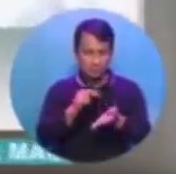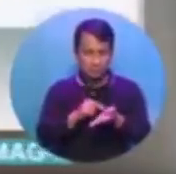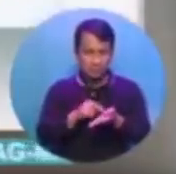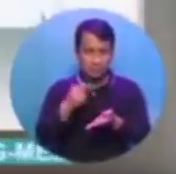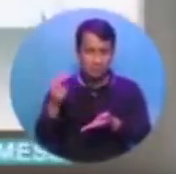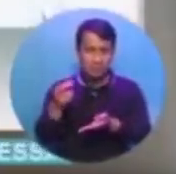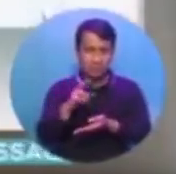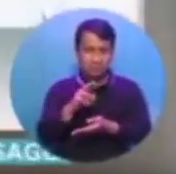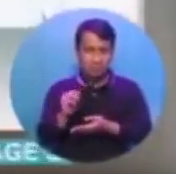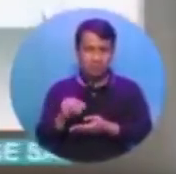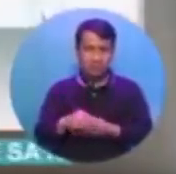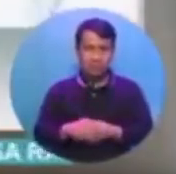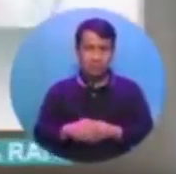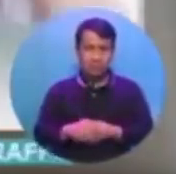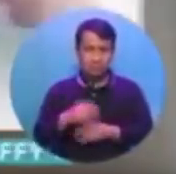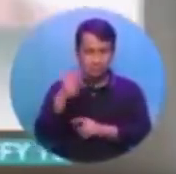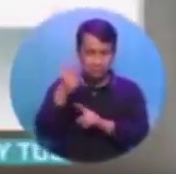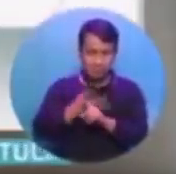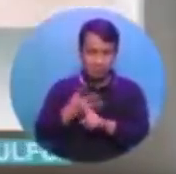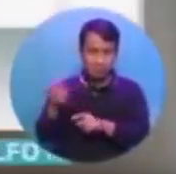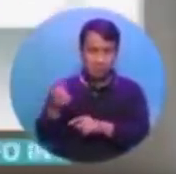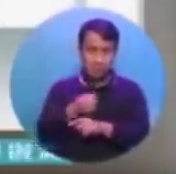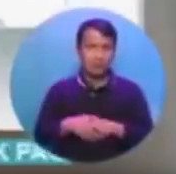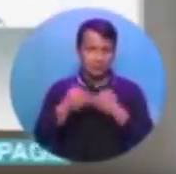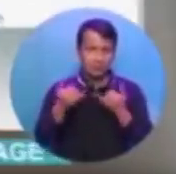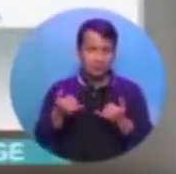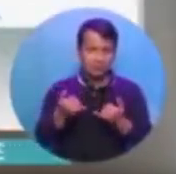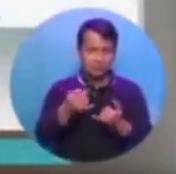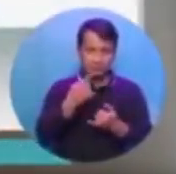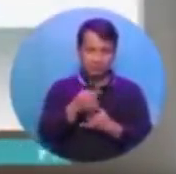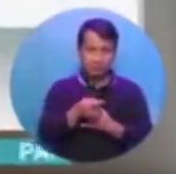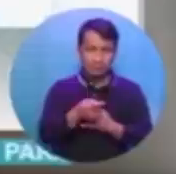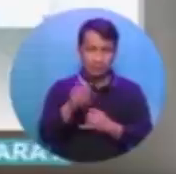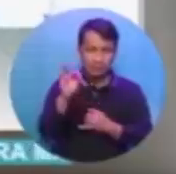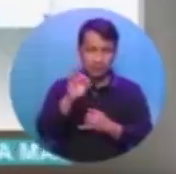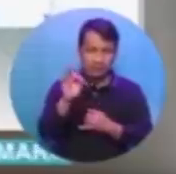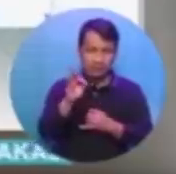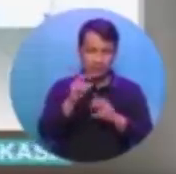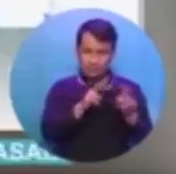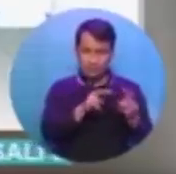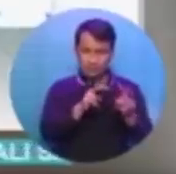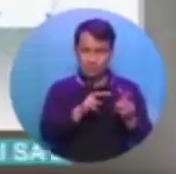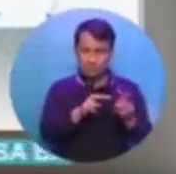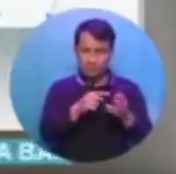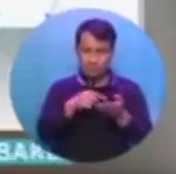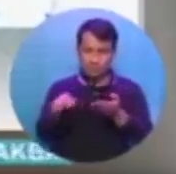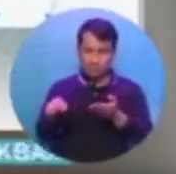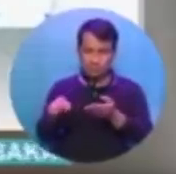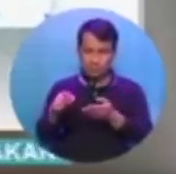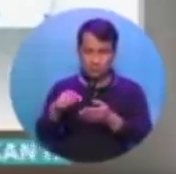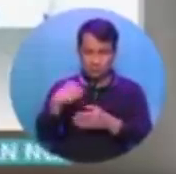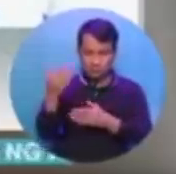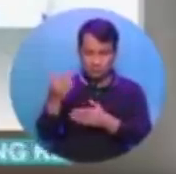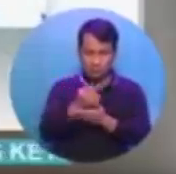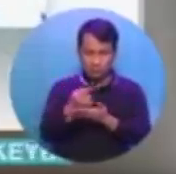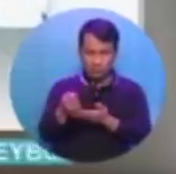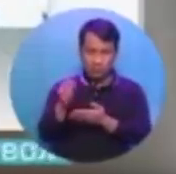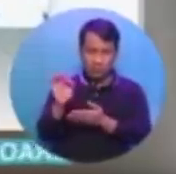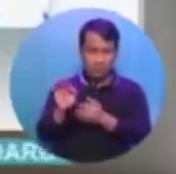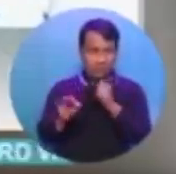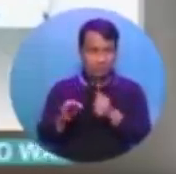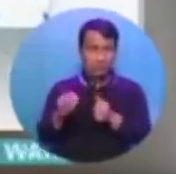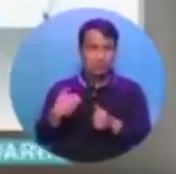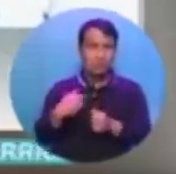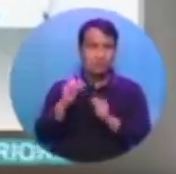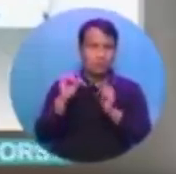nung RN Hills po dati eh. Three months bago nakuha. Ngayon, sir, Friday, imumonito namin. Dapat by Friday, opo, next week, meron na. Kapag